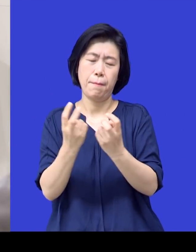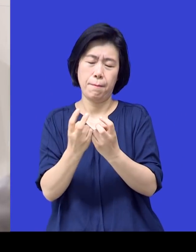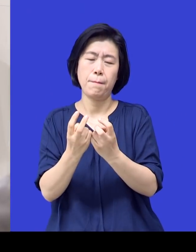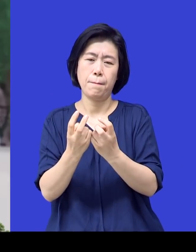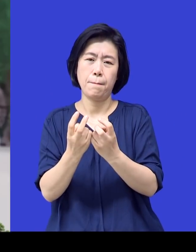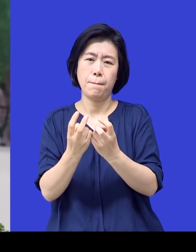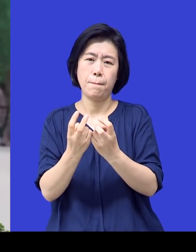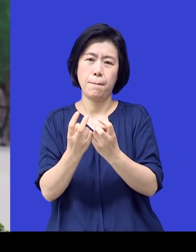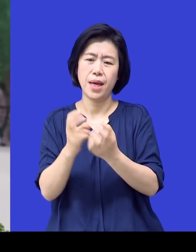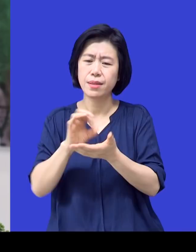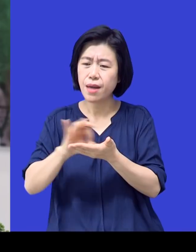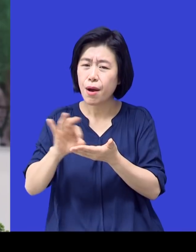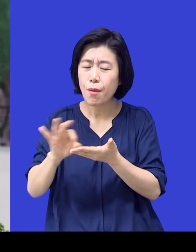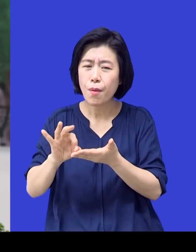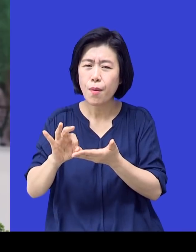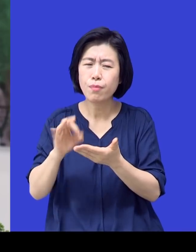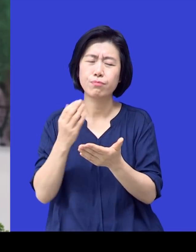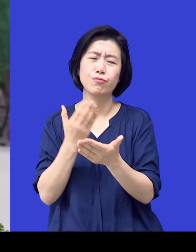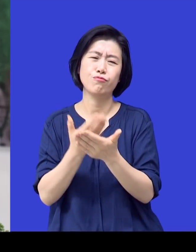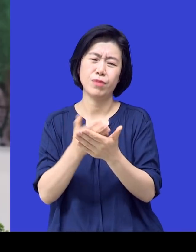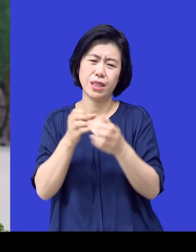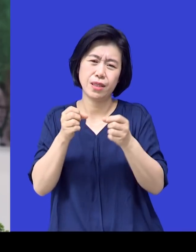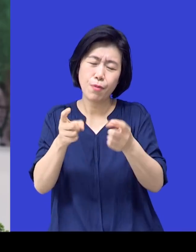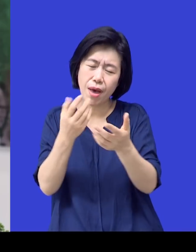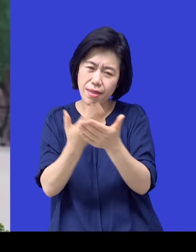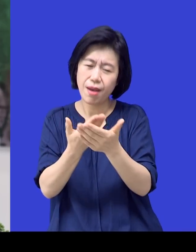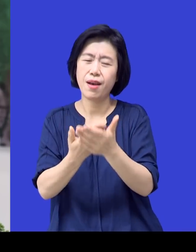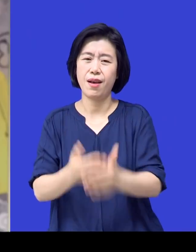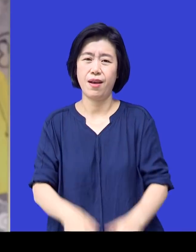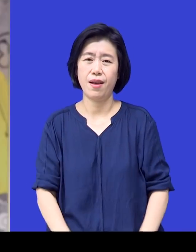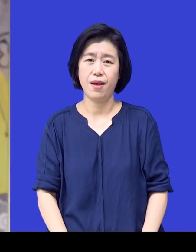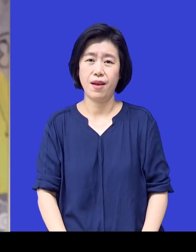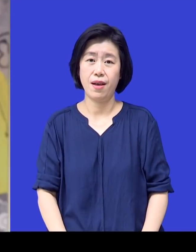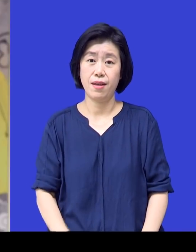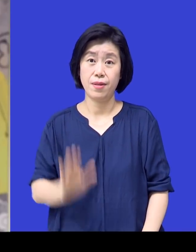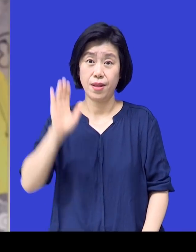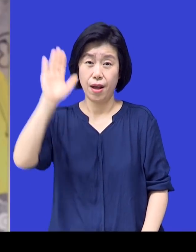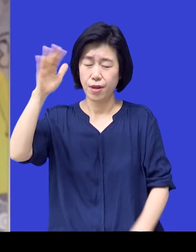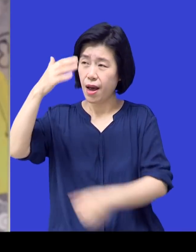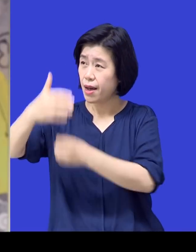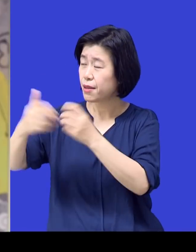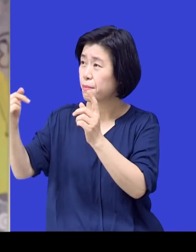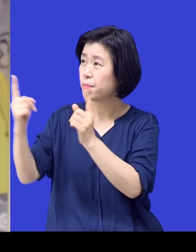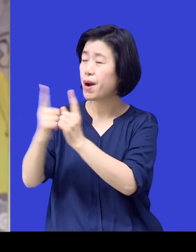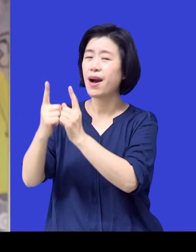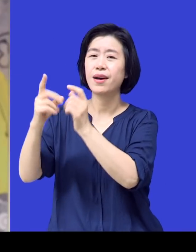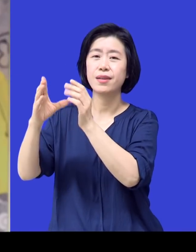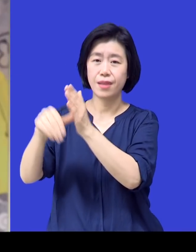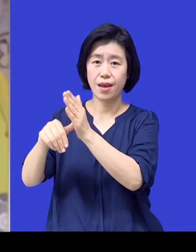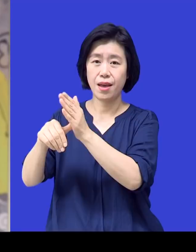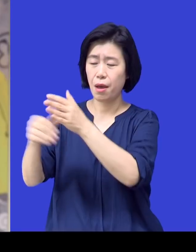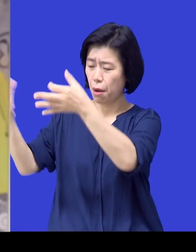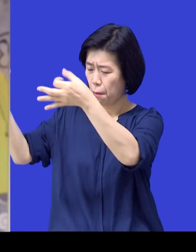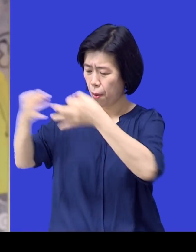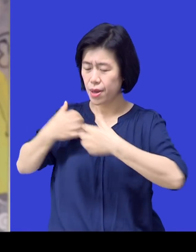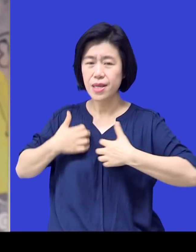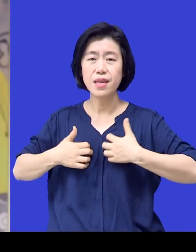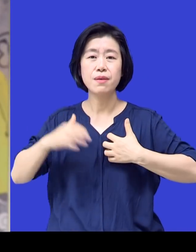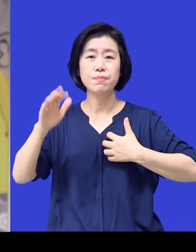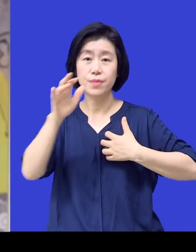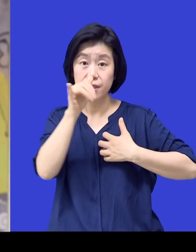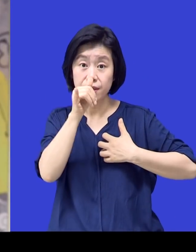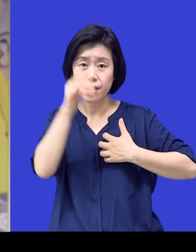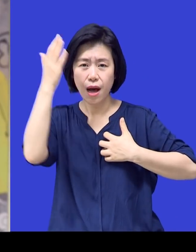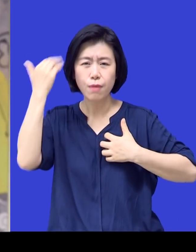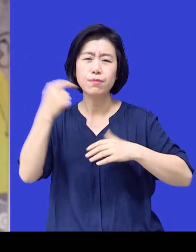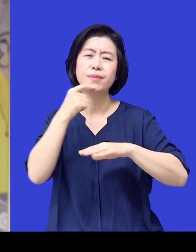들어와 주십시오. 그래서 이 민족이 하나님 앞에 섰을 때 하나님이 기뻐하시는 민족이 될 수 있게